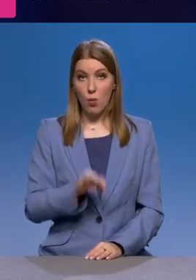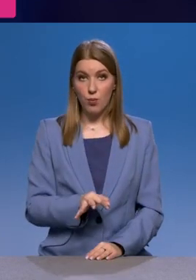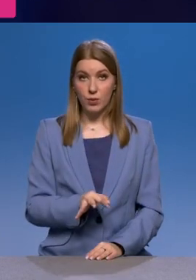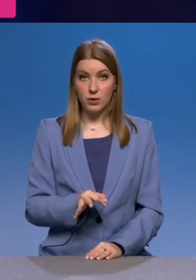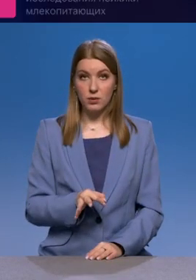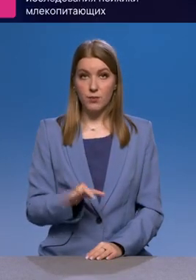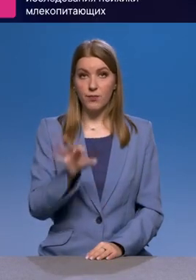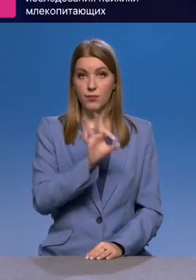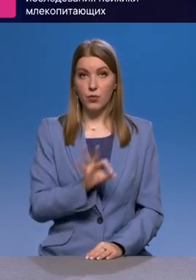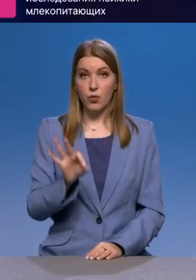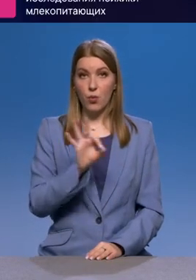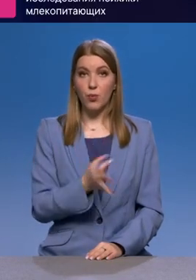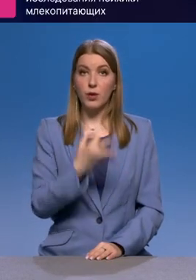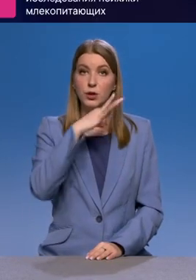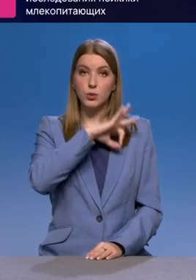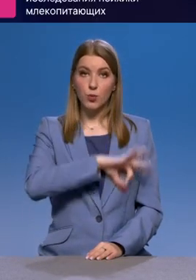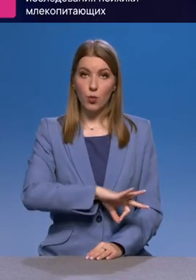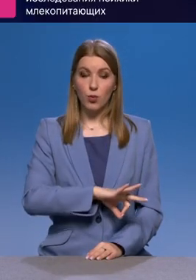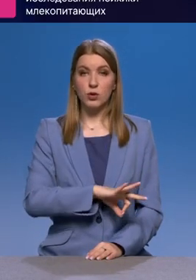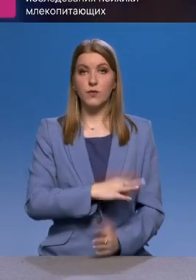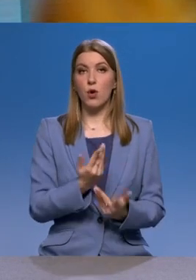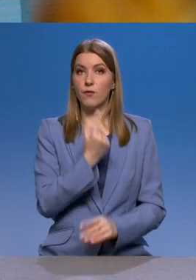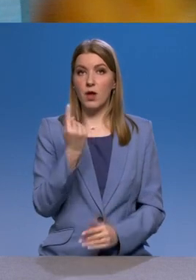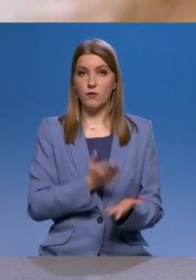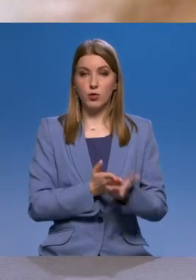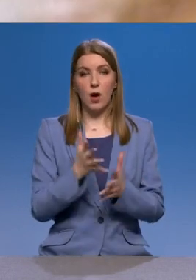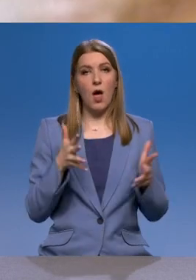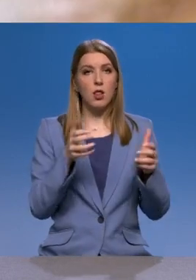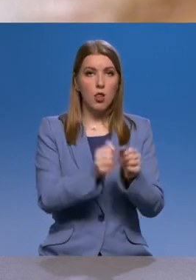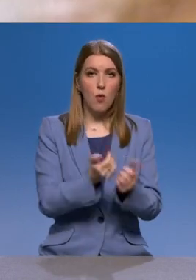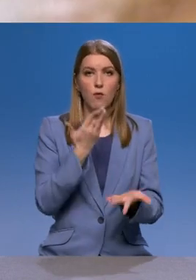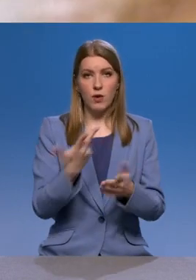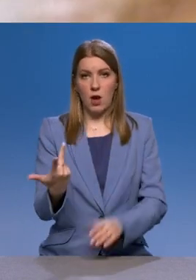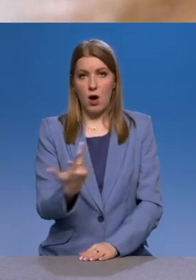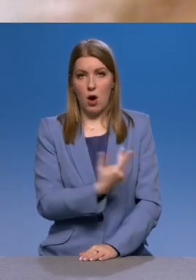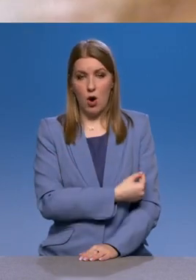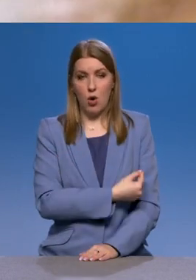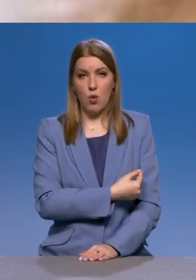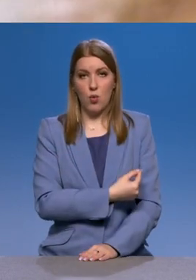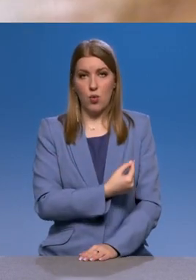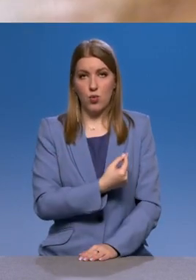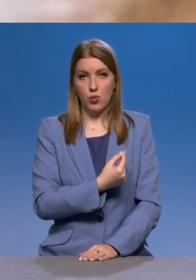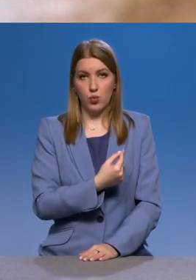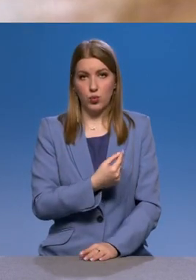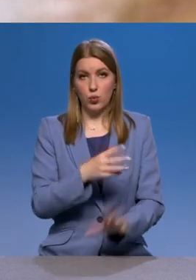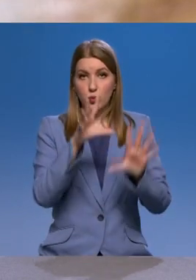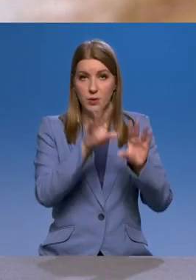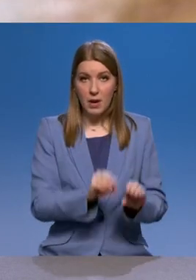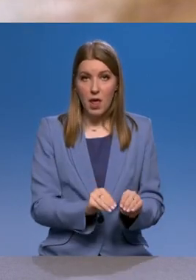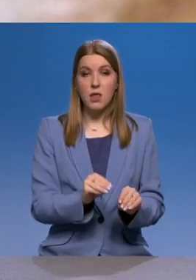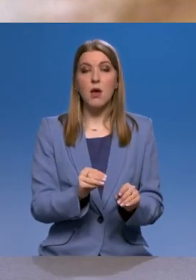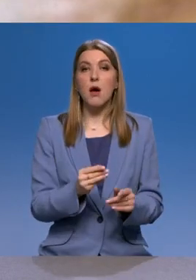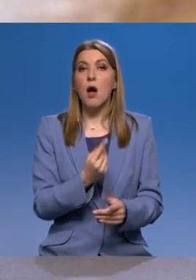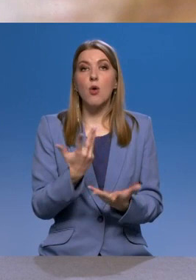по поводу использования одного способа, да, это отлов или усыпление или еще что-то, на мой взгляд,